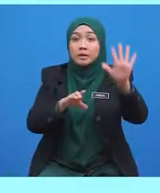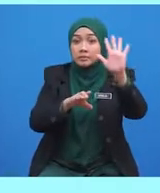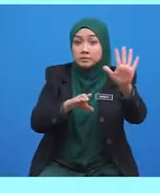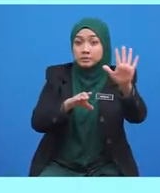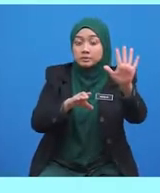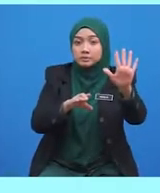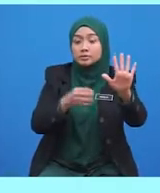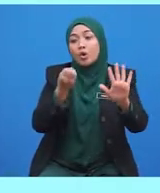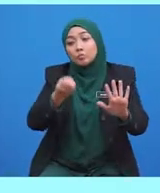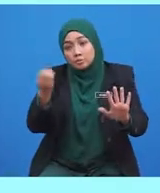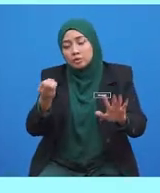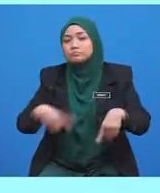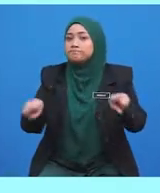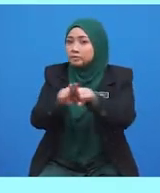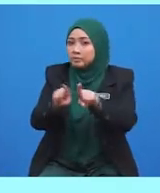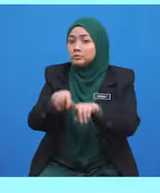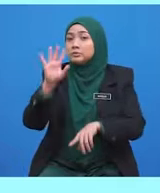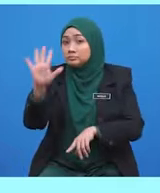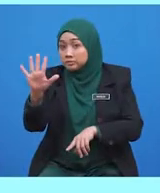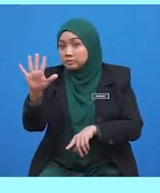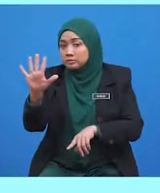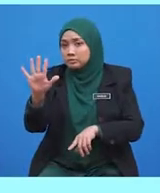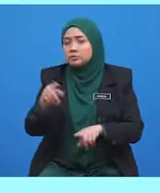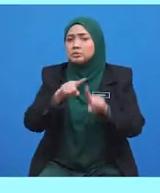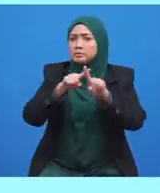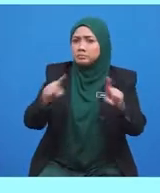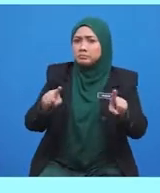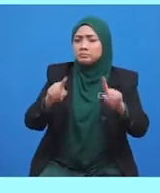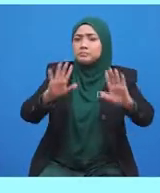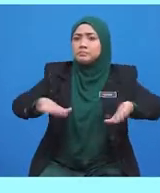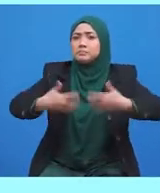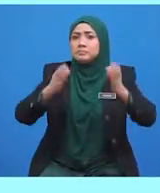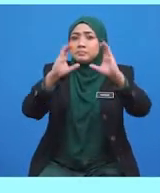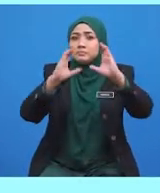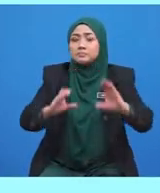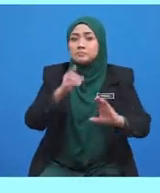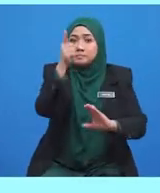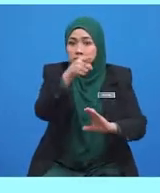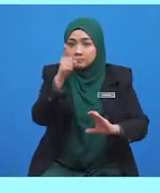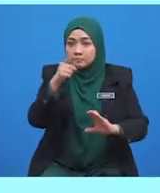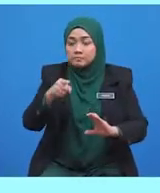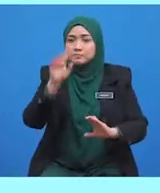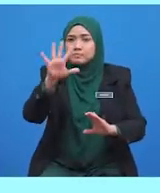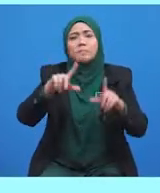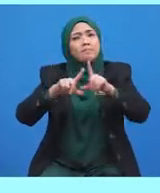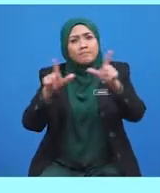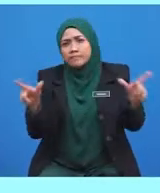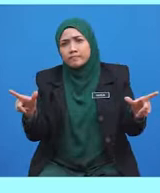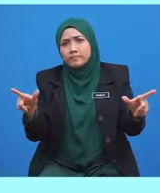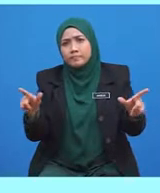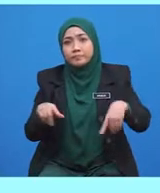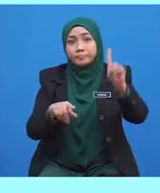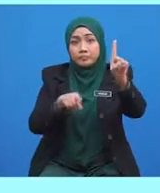5, tandaan objek untuk 5 agak berbeza. Lihat betul-betul.